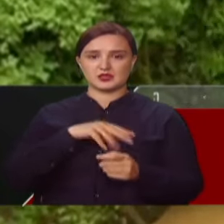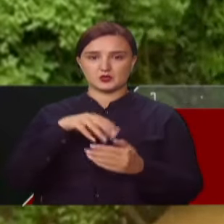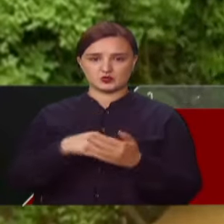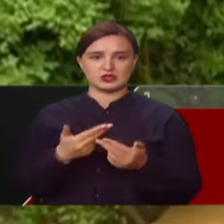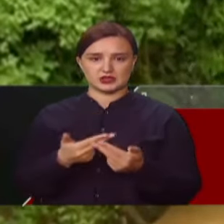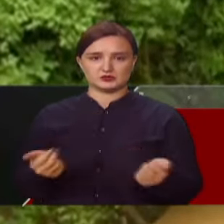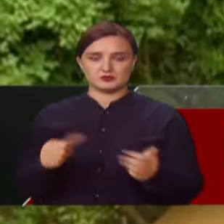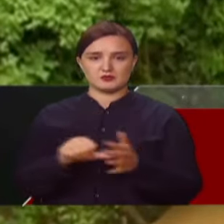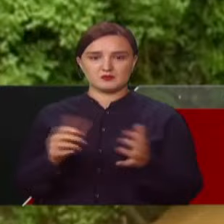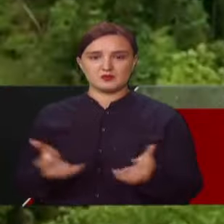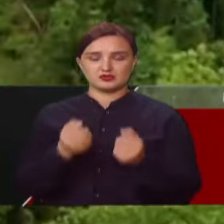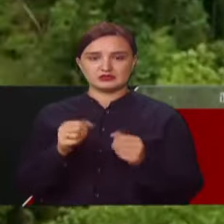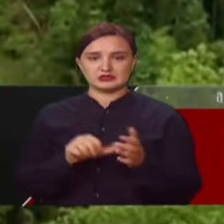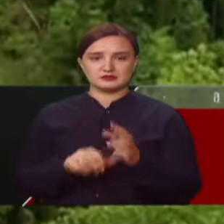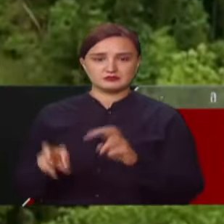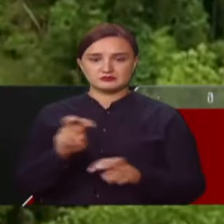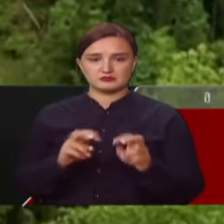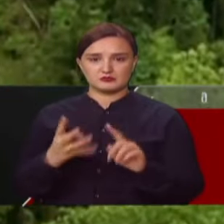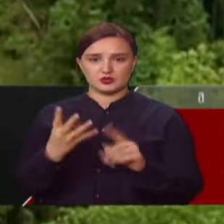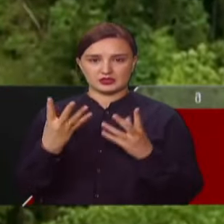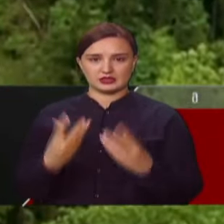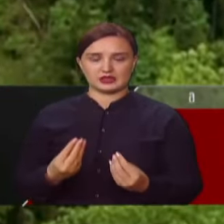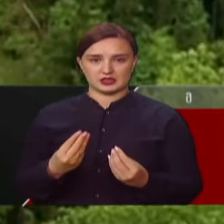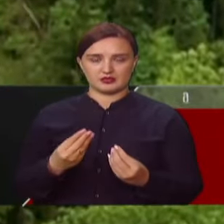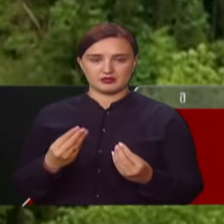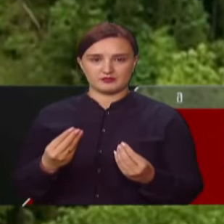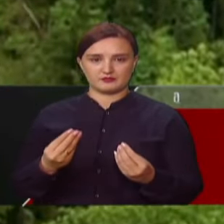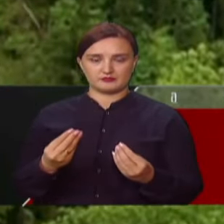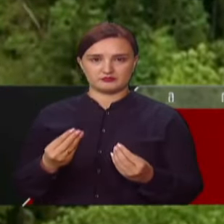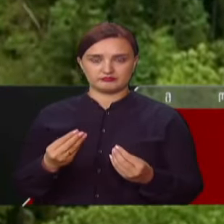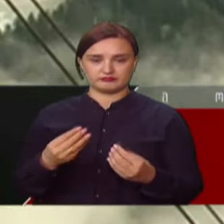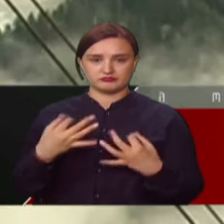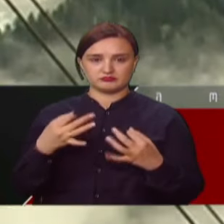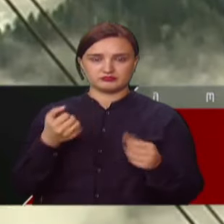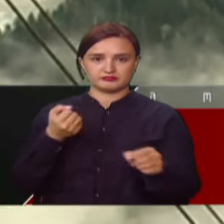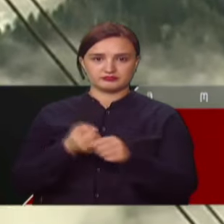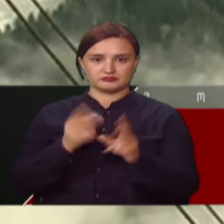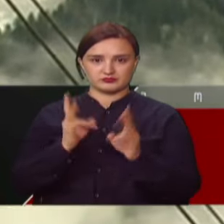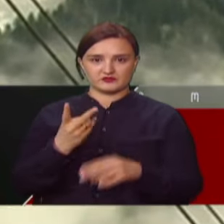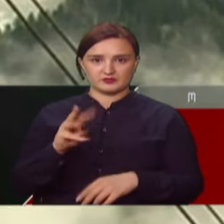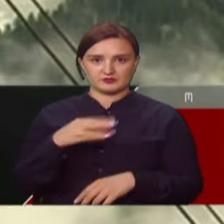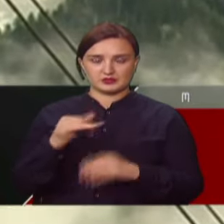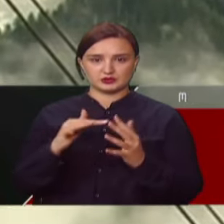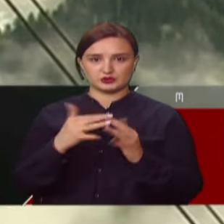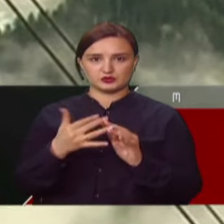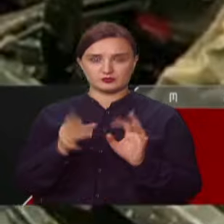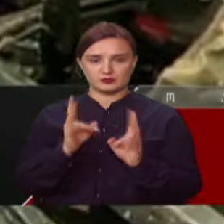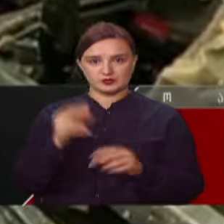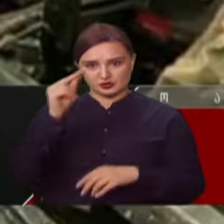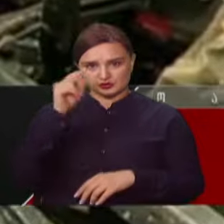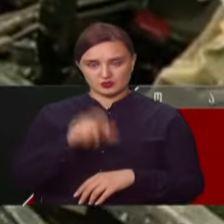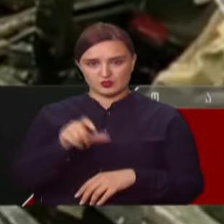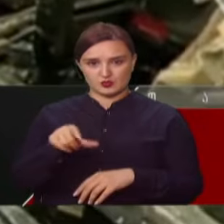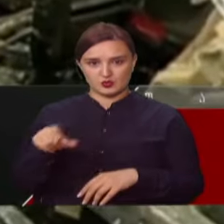ადასტურებენ. მაშველები ძებნაშველის ოპერაციას მეოთხე დღეა უწყვეტ რეჟიმში ახორციელებენ. ნავთობსაგზო შემთხვევა ორმაი სოფელ ნაკრასთან მოხდა. სკოლის